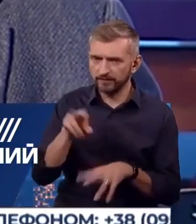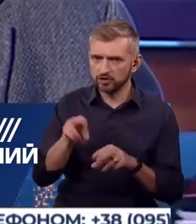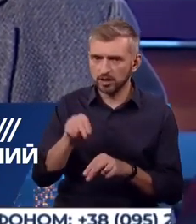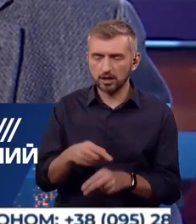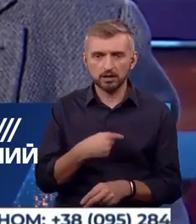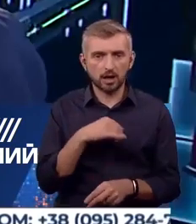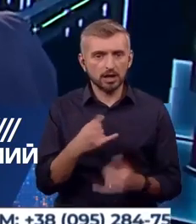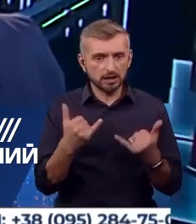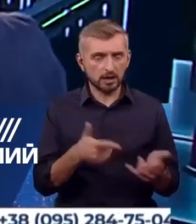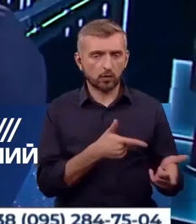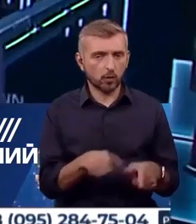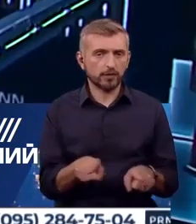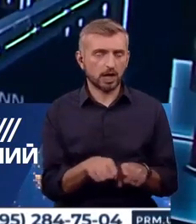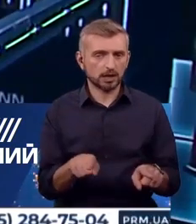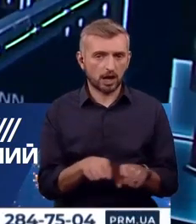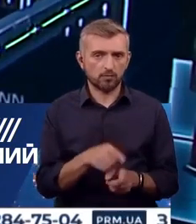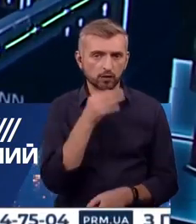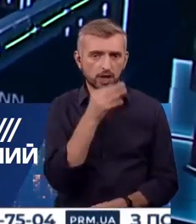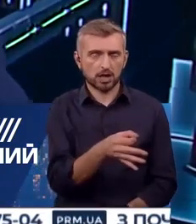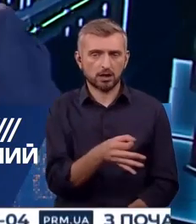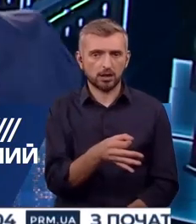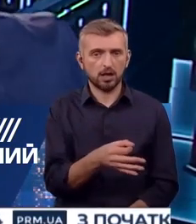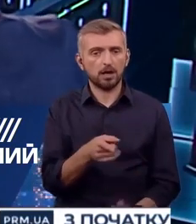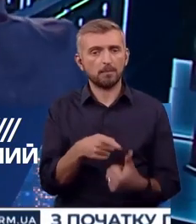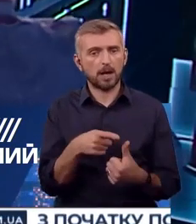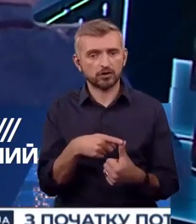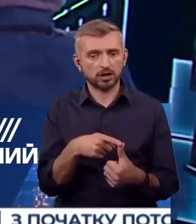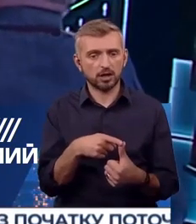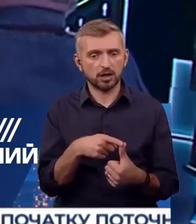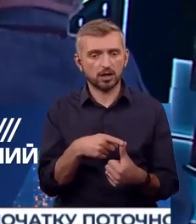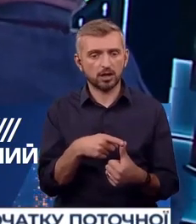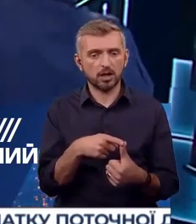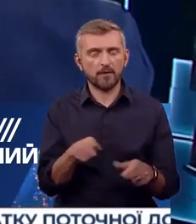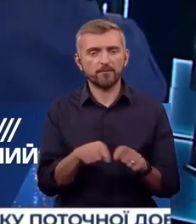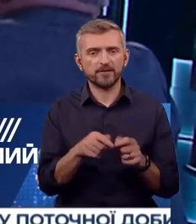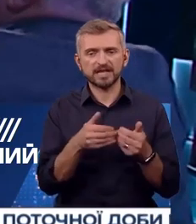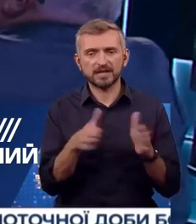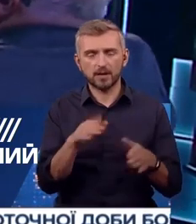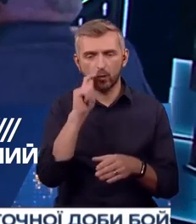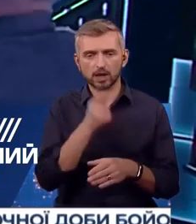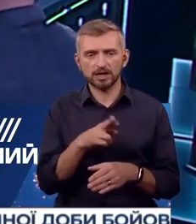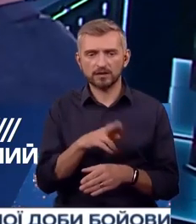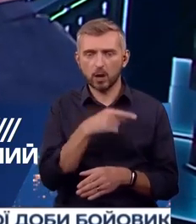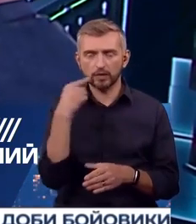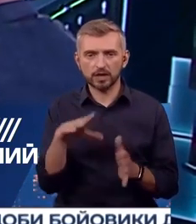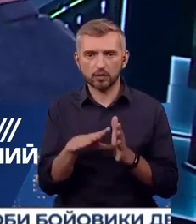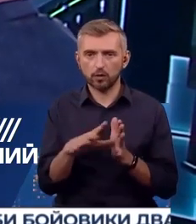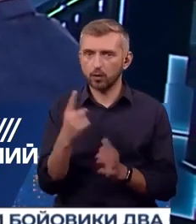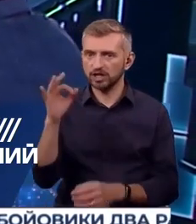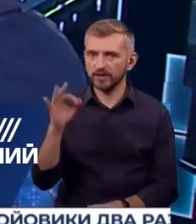і зараз готовий так само сказати. Перше, відкриття України для російської енергетики.